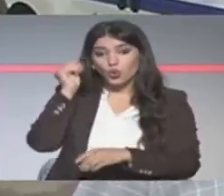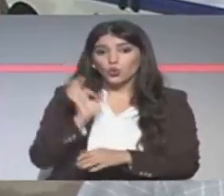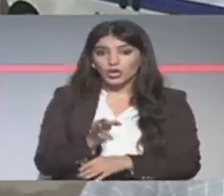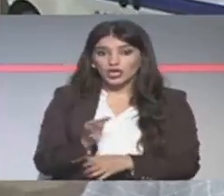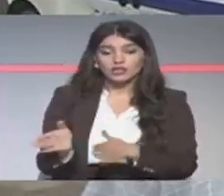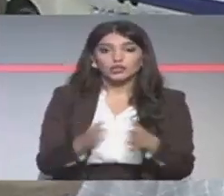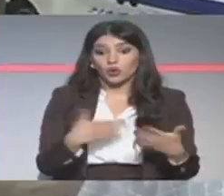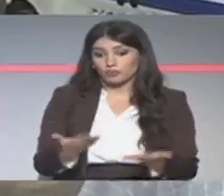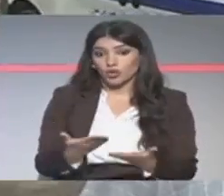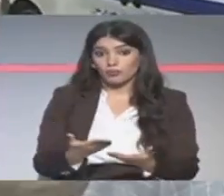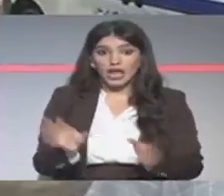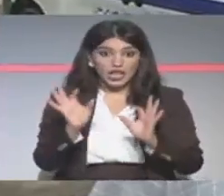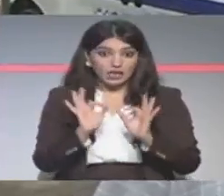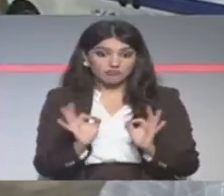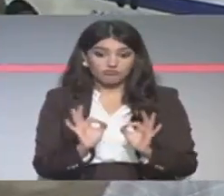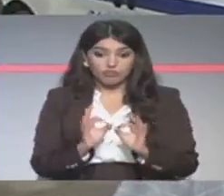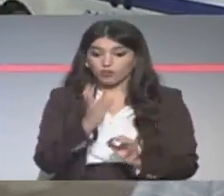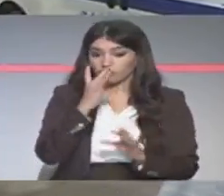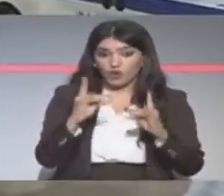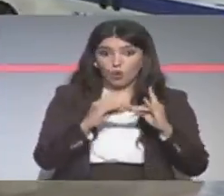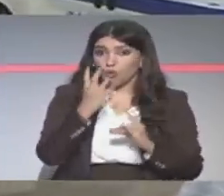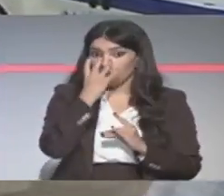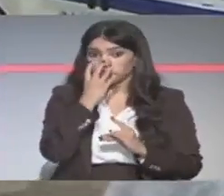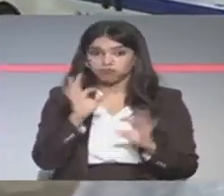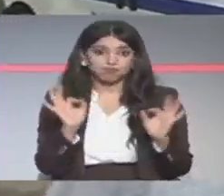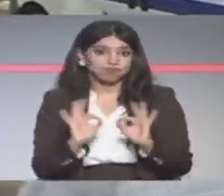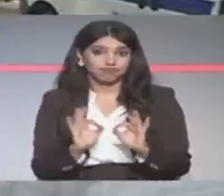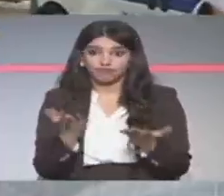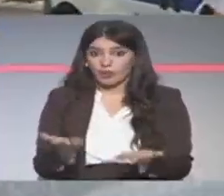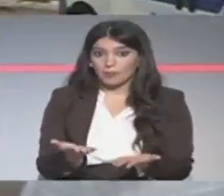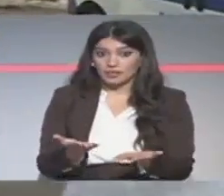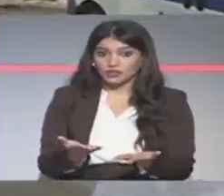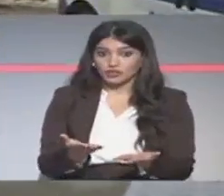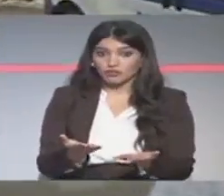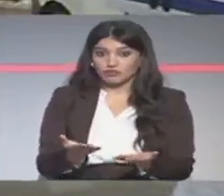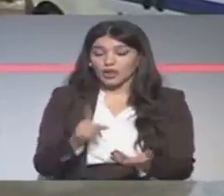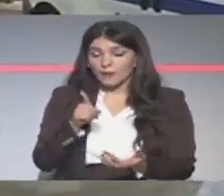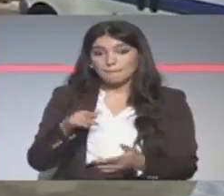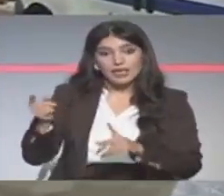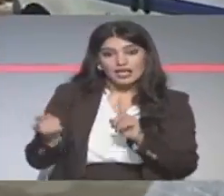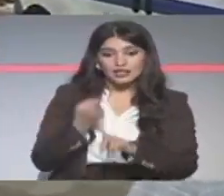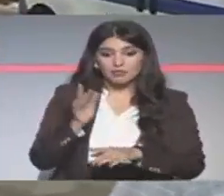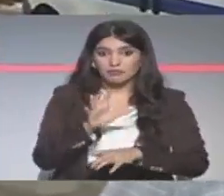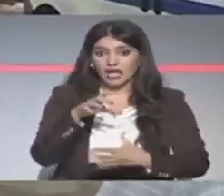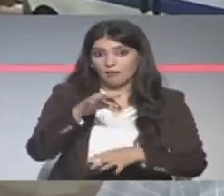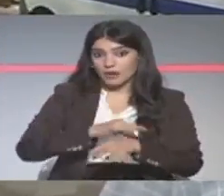عندنا صفر سرير إنعاش فونكسيونيل وقابل باش يكون مخصص لأمراض لمرضى